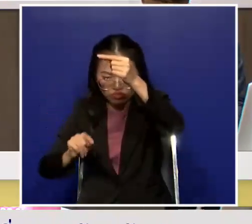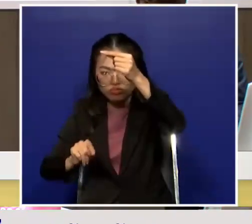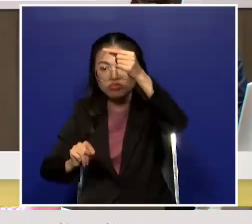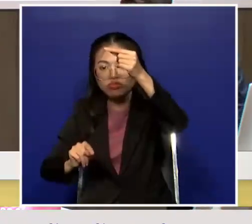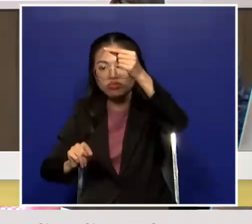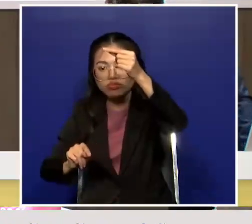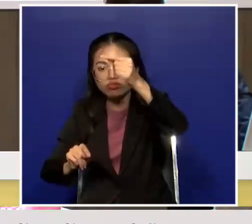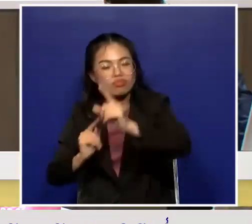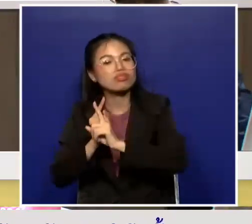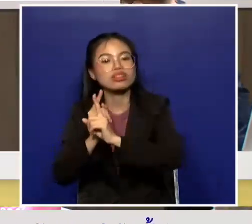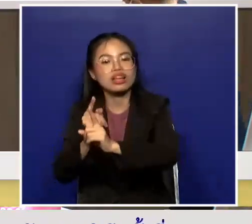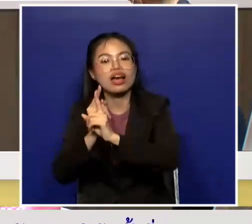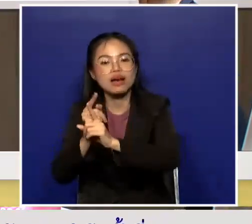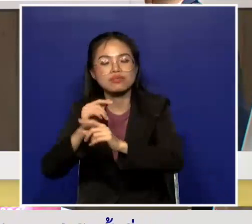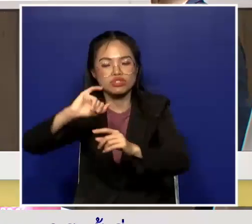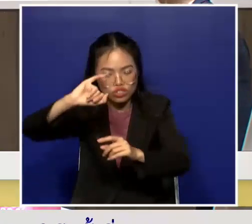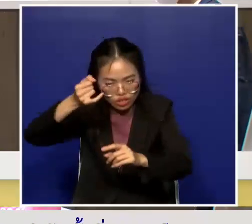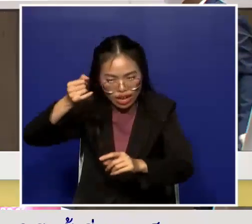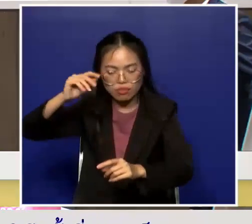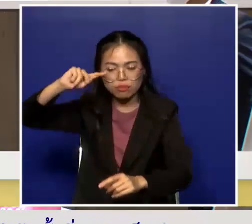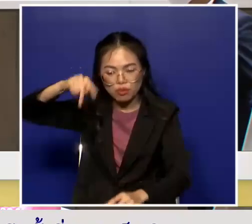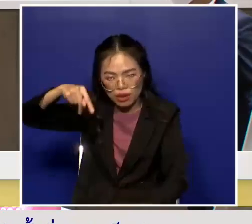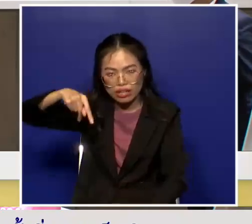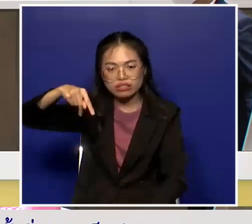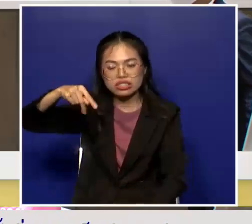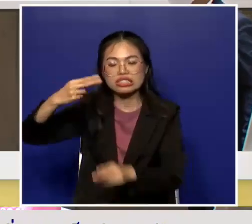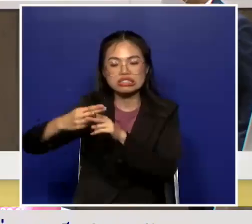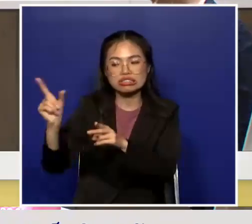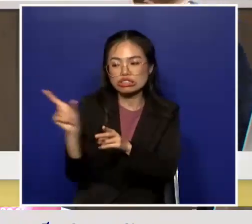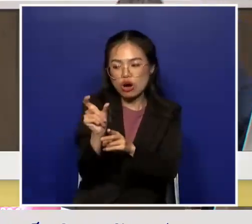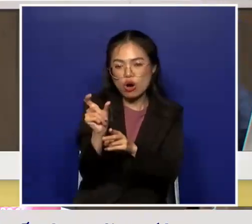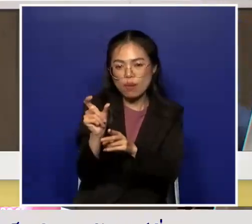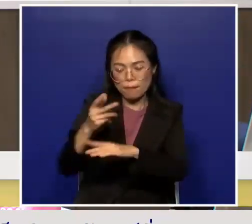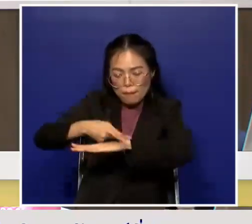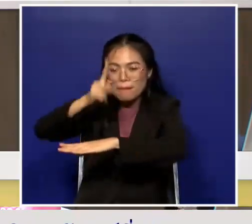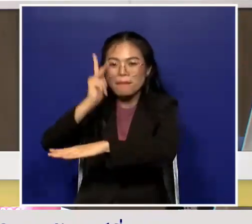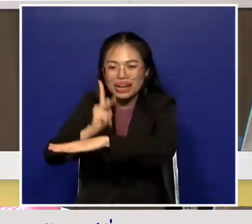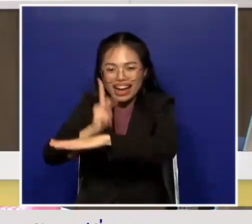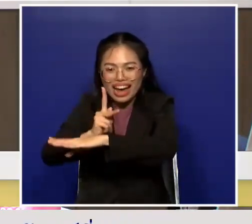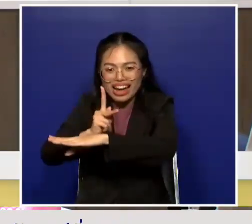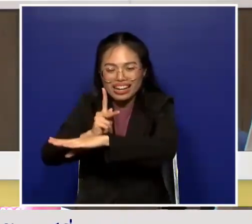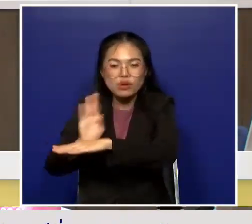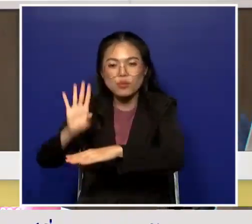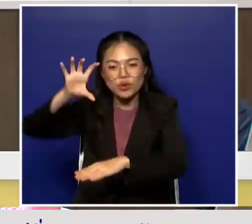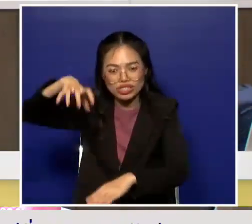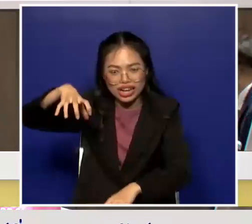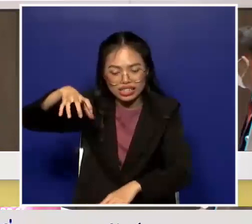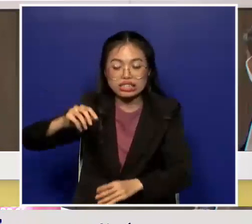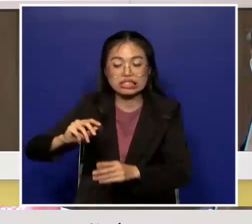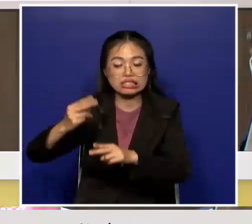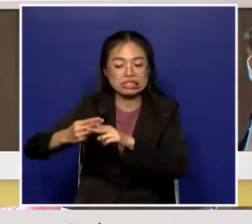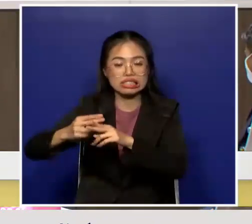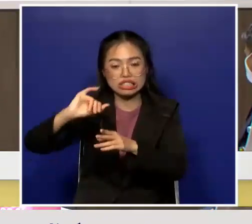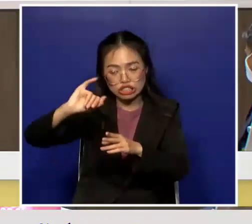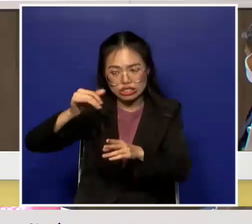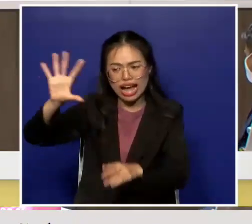ผมไม่เอ่ยชื่อดีกว่านะจอจานพอพานกันแล้วกันไม่เอ่ยชื่อนะเป็นประธานบริษัท Stonehenge นายจอจานคนนี้มาจาก